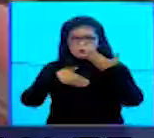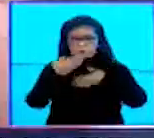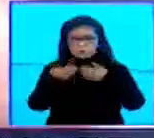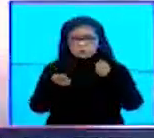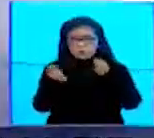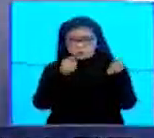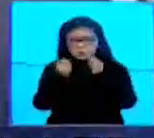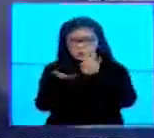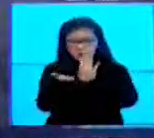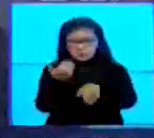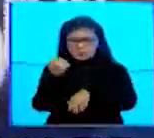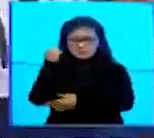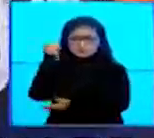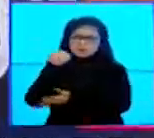sebagai apa di